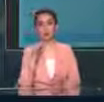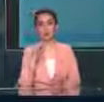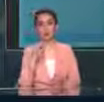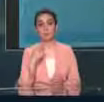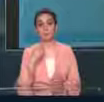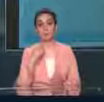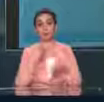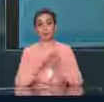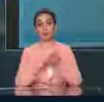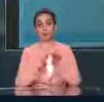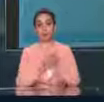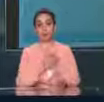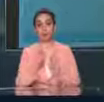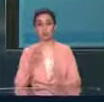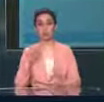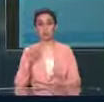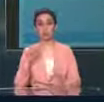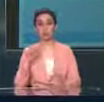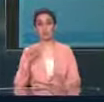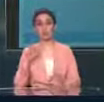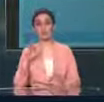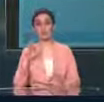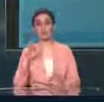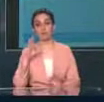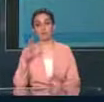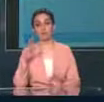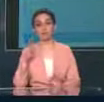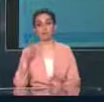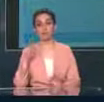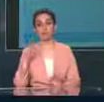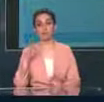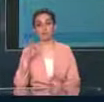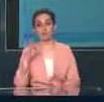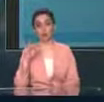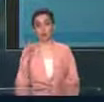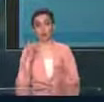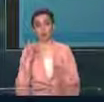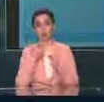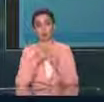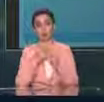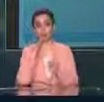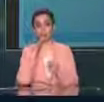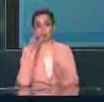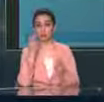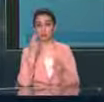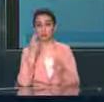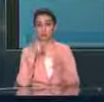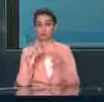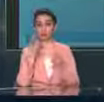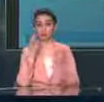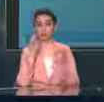договор а должны сказать договор то есть вот эти речевые ошибки мы тоже должны устранять нашей речи